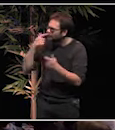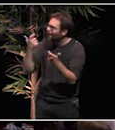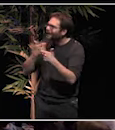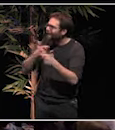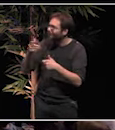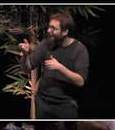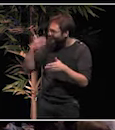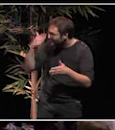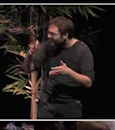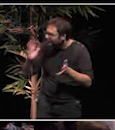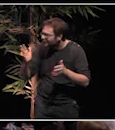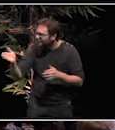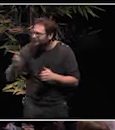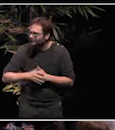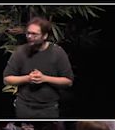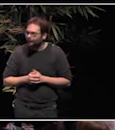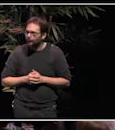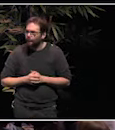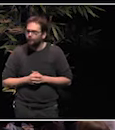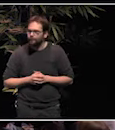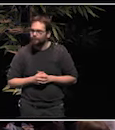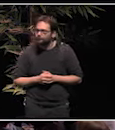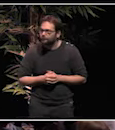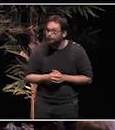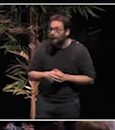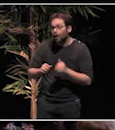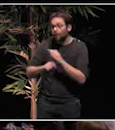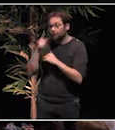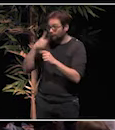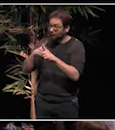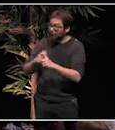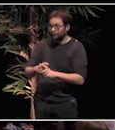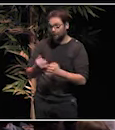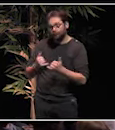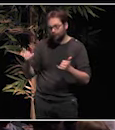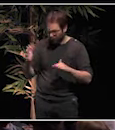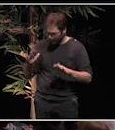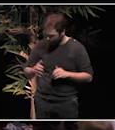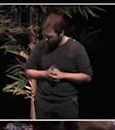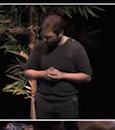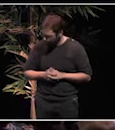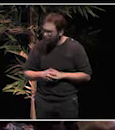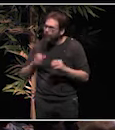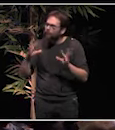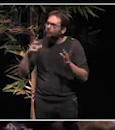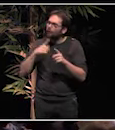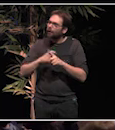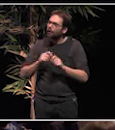non? Je vais aller la voir. Alors, soit vous êtes très fort en maths. Madame, je vous ai laissé le temps du calcul.